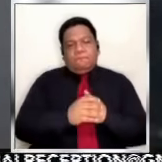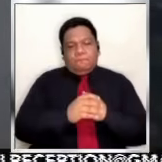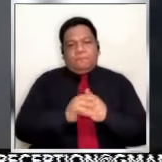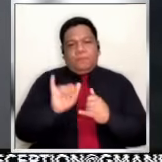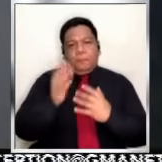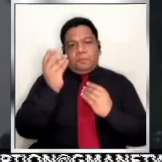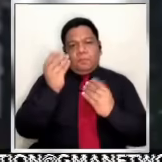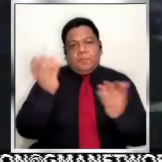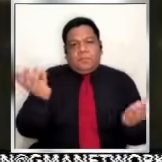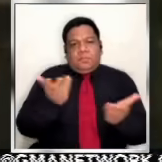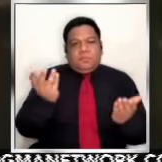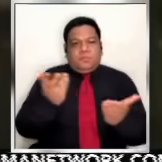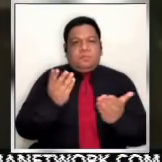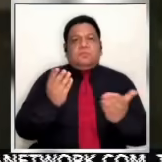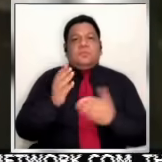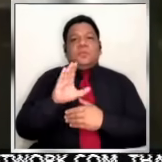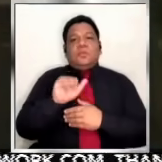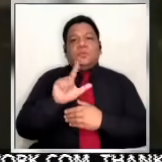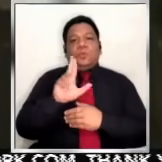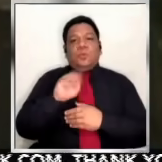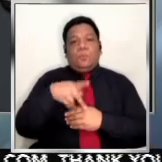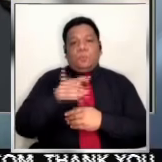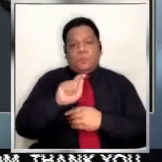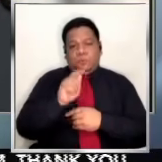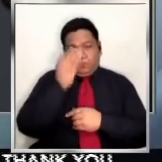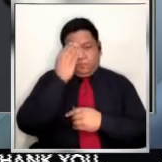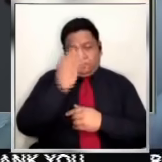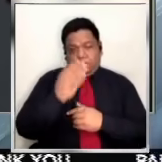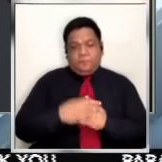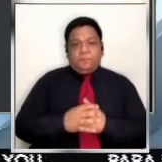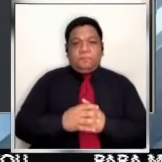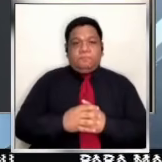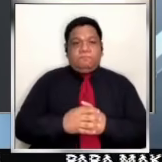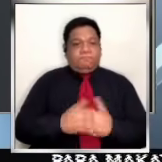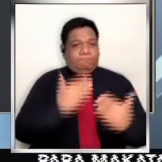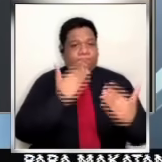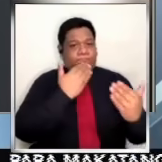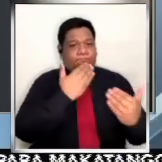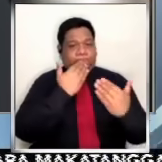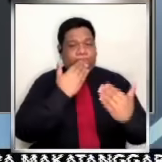Barangay Maysulaw sa Kalumpit, Bulacan. Vicky? Maraming salamat sa iyo, Raffy Tima.